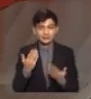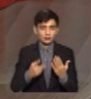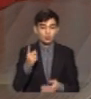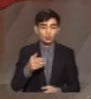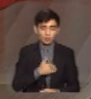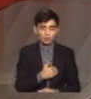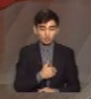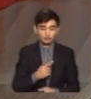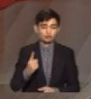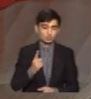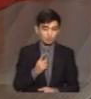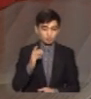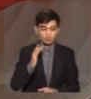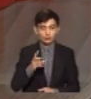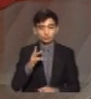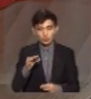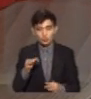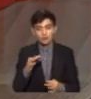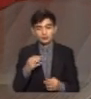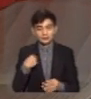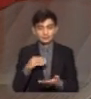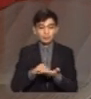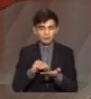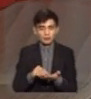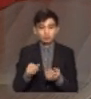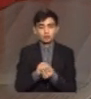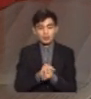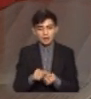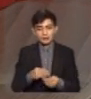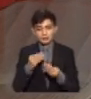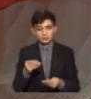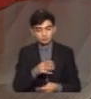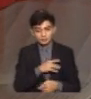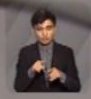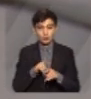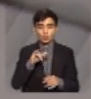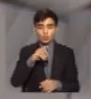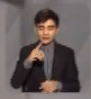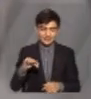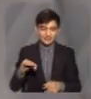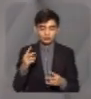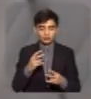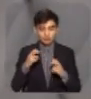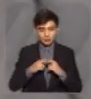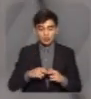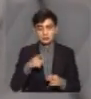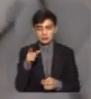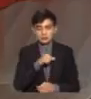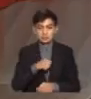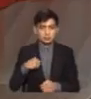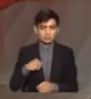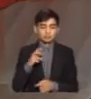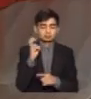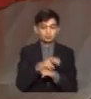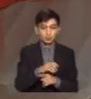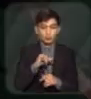хотите, будьте ждать. Но и написала ей бумагу, что, мол, нужно пройти УЗИ. Она пошла сама, самостоятельно